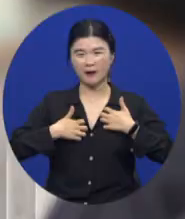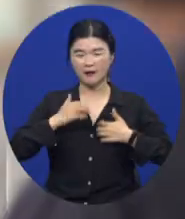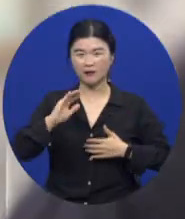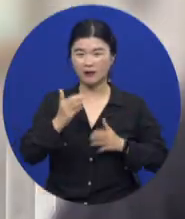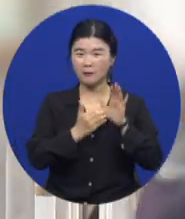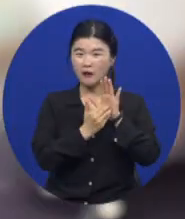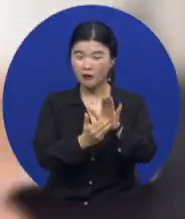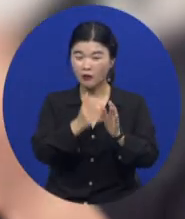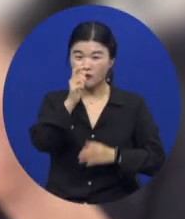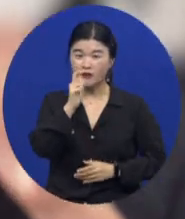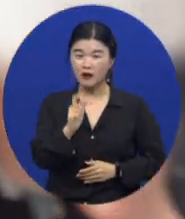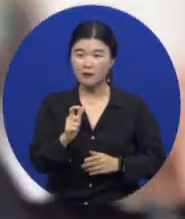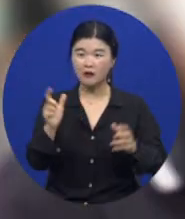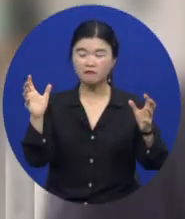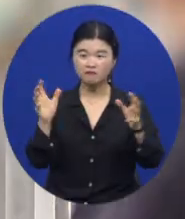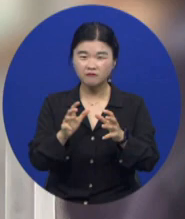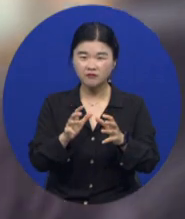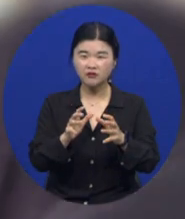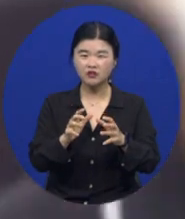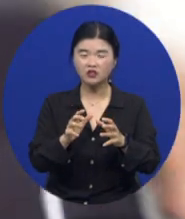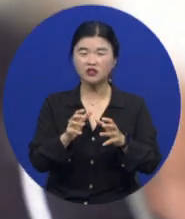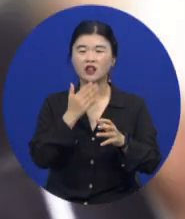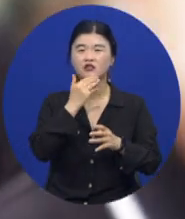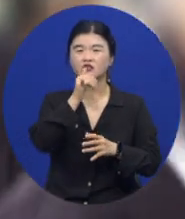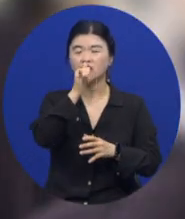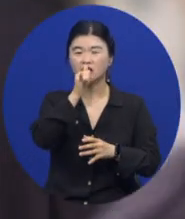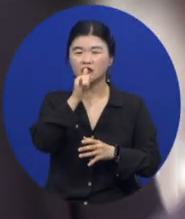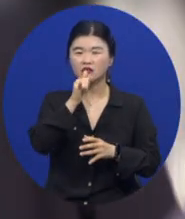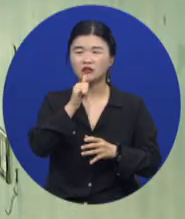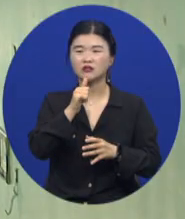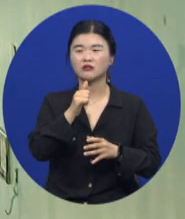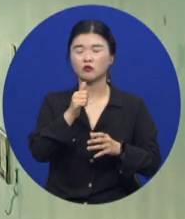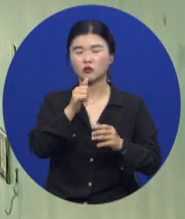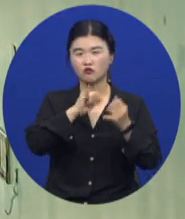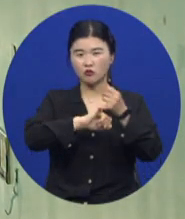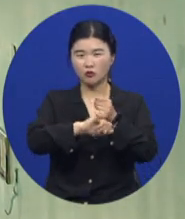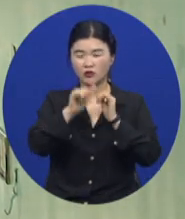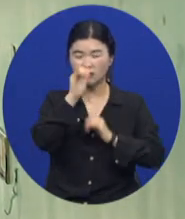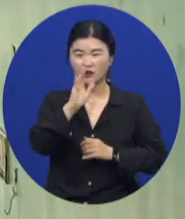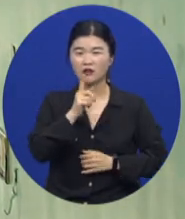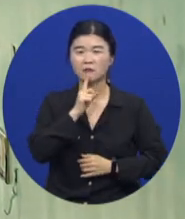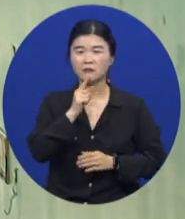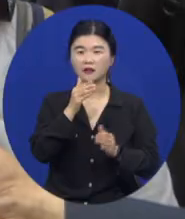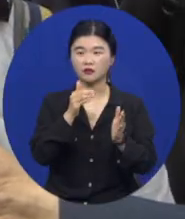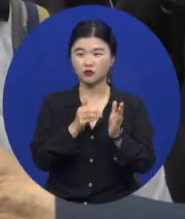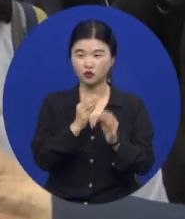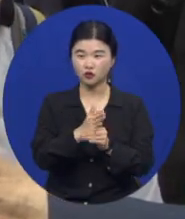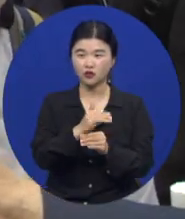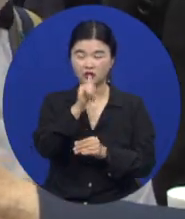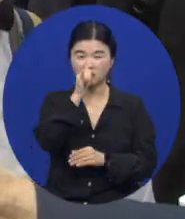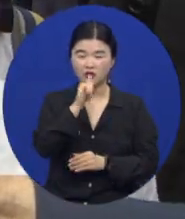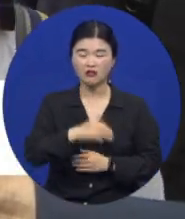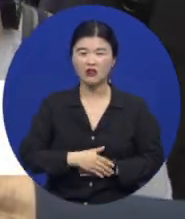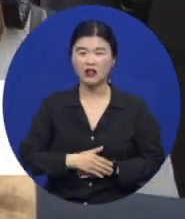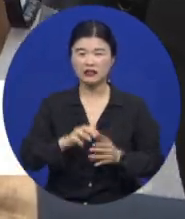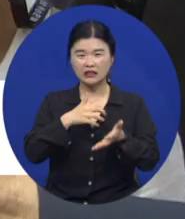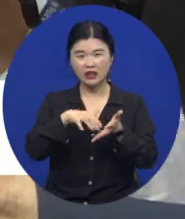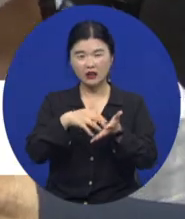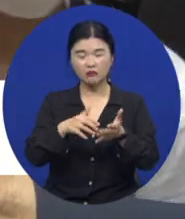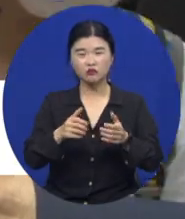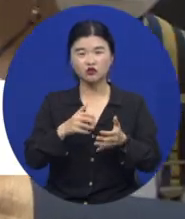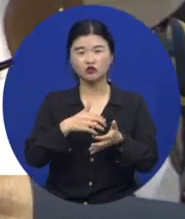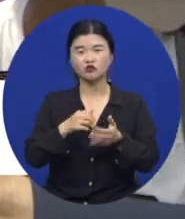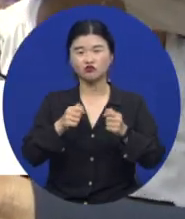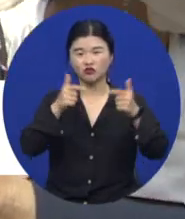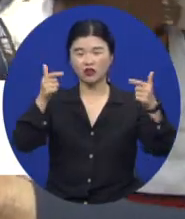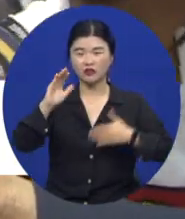방역 강화와 밀집도 최소화 등의 조치가 전제돼야 한다고 입을 모으고 있습니다. 아무래도 인원이 늘어나니까